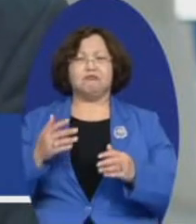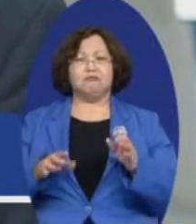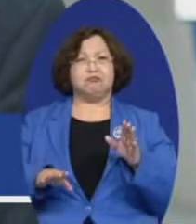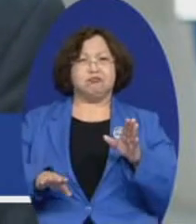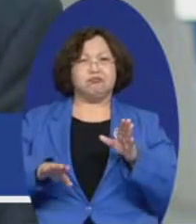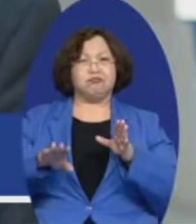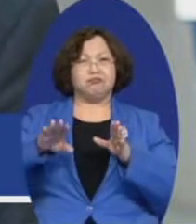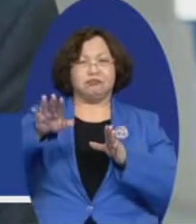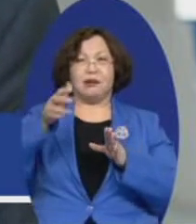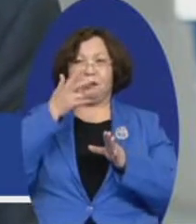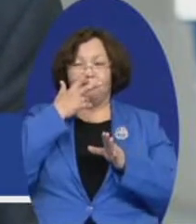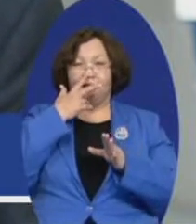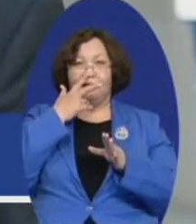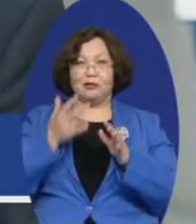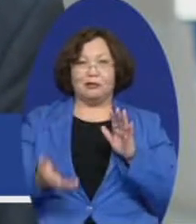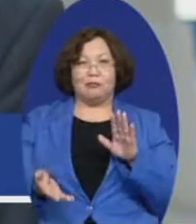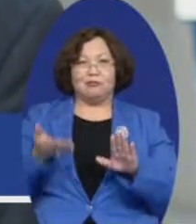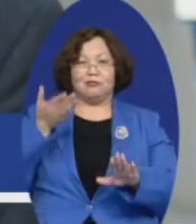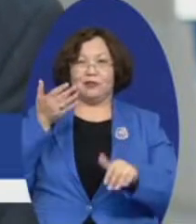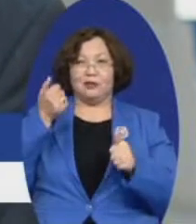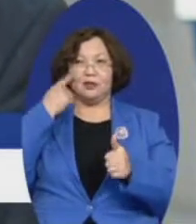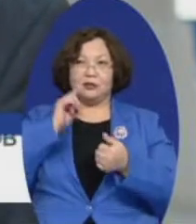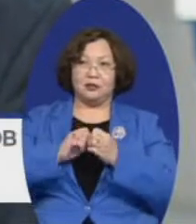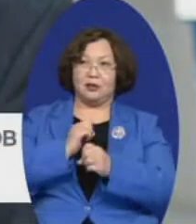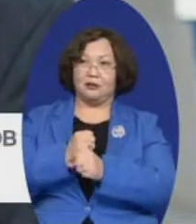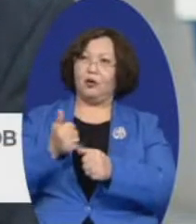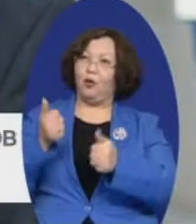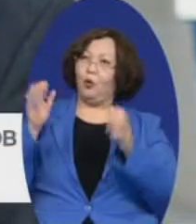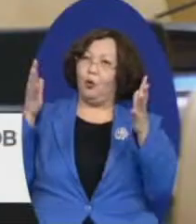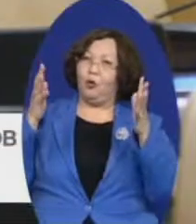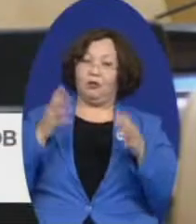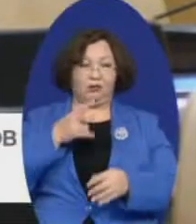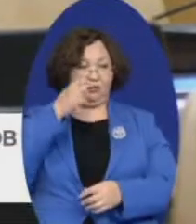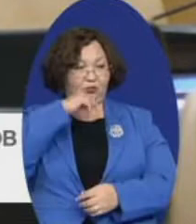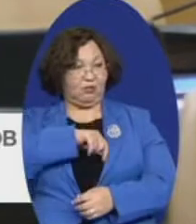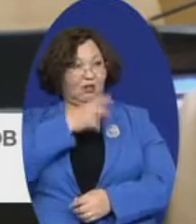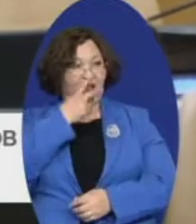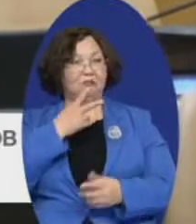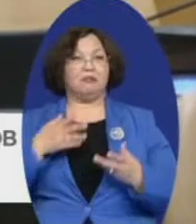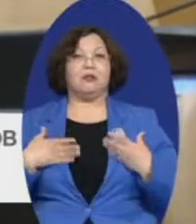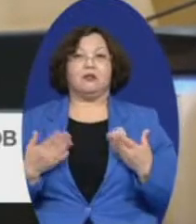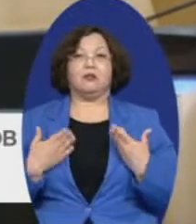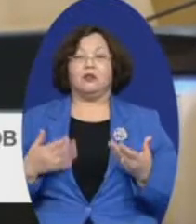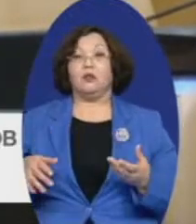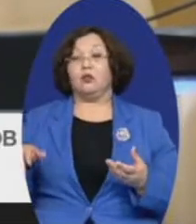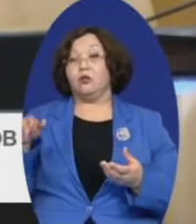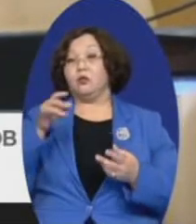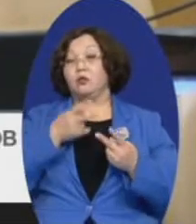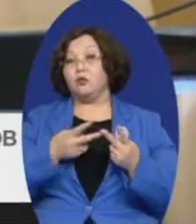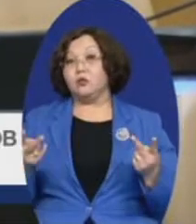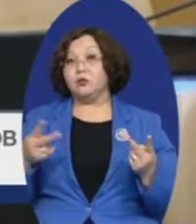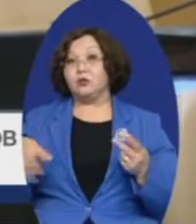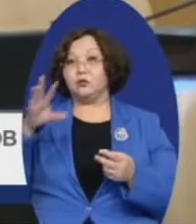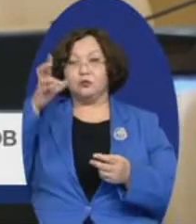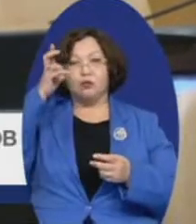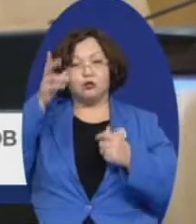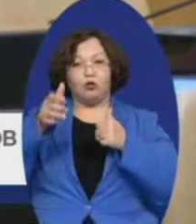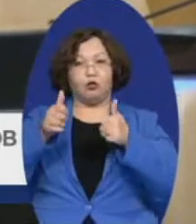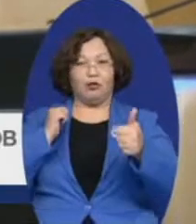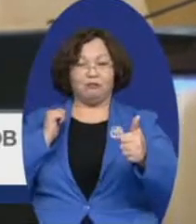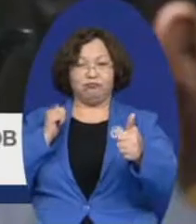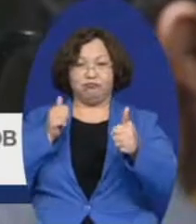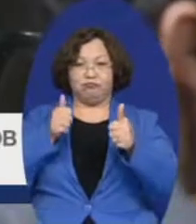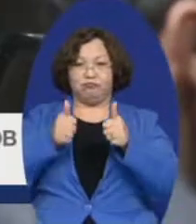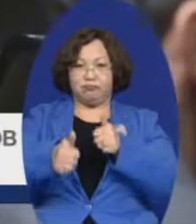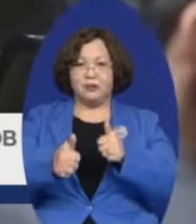юм хийж эхэлсэн байх шүү гэсэн энийг хараад бол би дотроо их баярлсан. Цаашид үндэсний хэмжээнд хоцрогдлыг арилгах нээлттэй